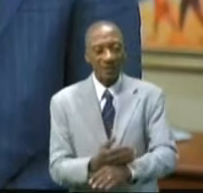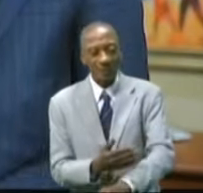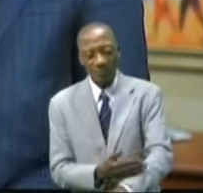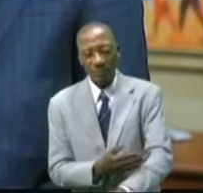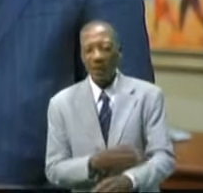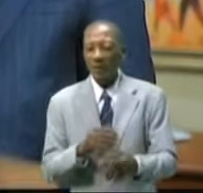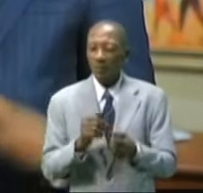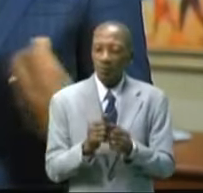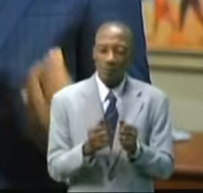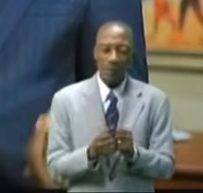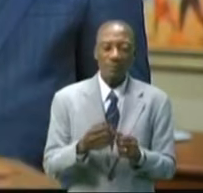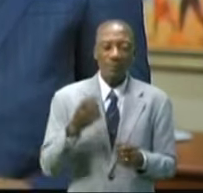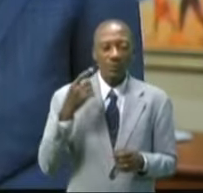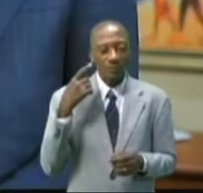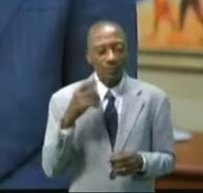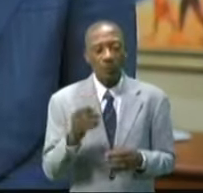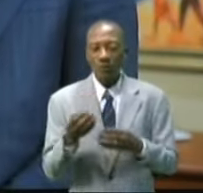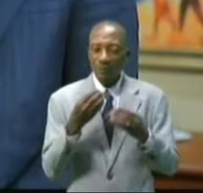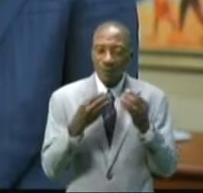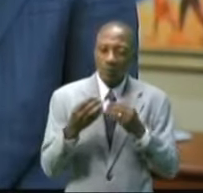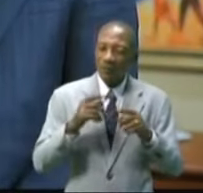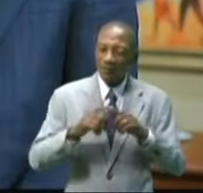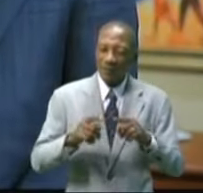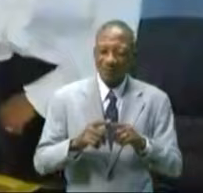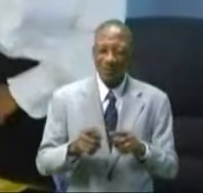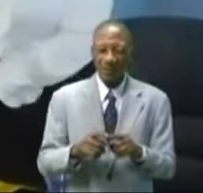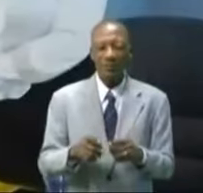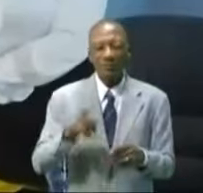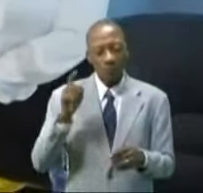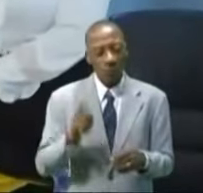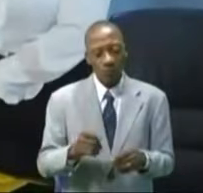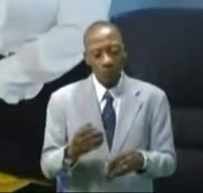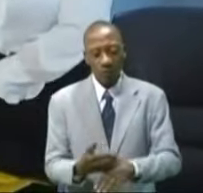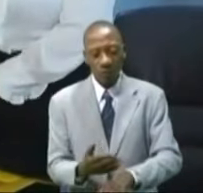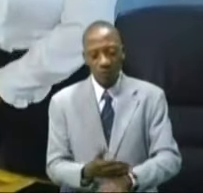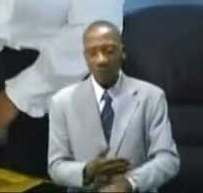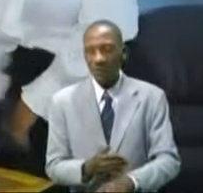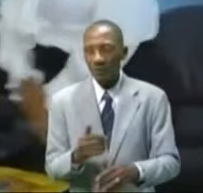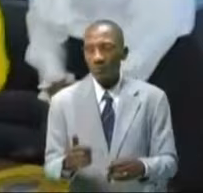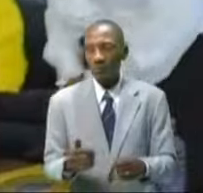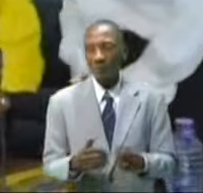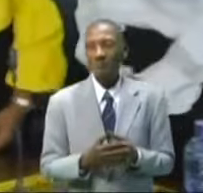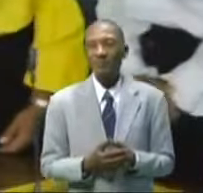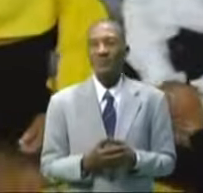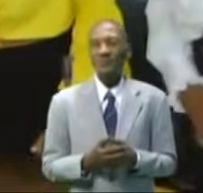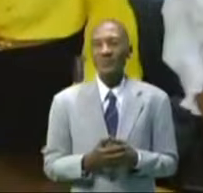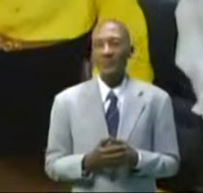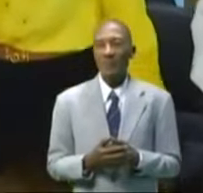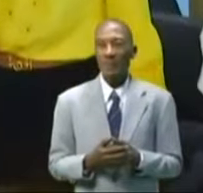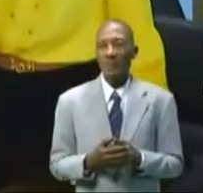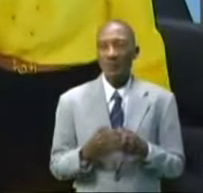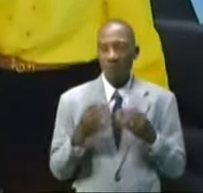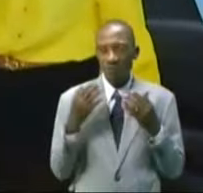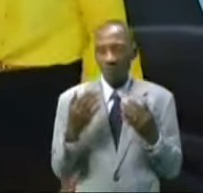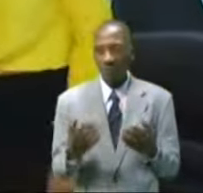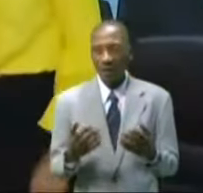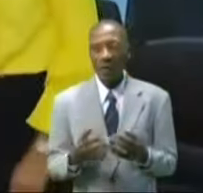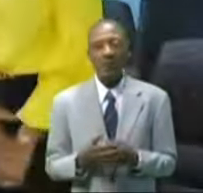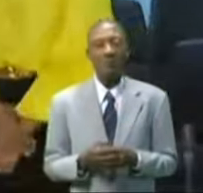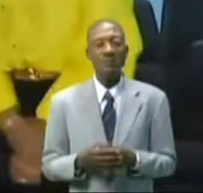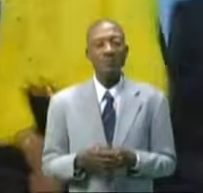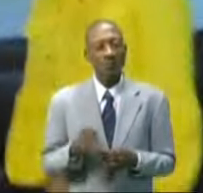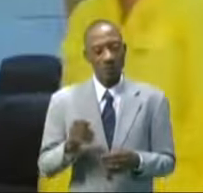du manioc à côté de celle du maïs qui existe déjà. Le cercle d'affaires pluriel qui encadre des femmes dans divers